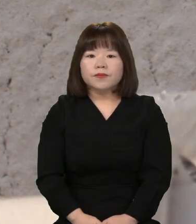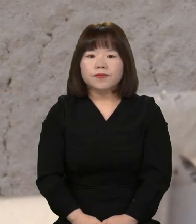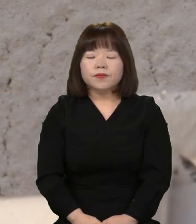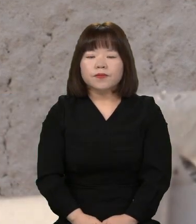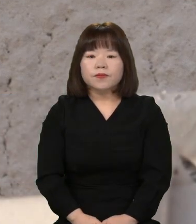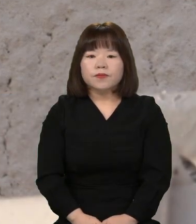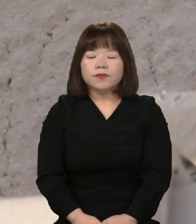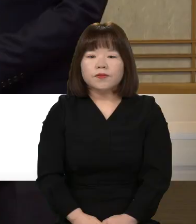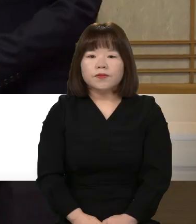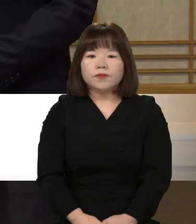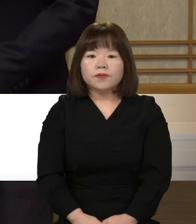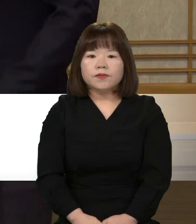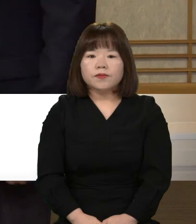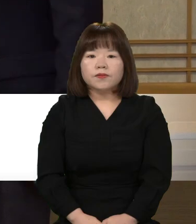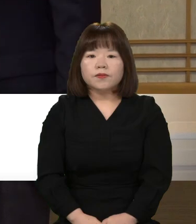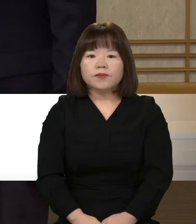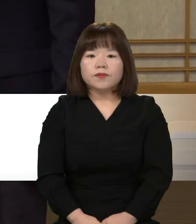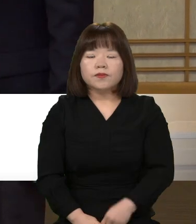있습니다